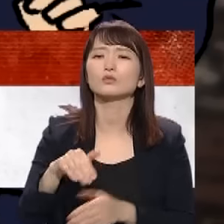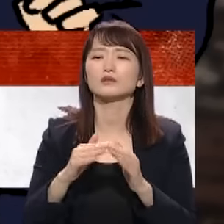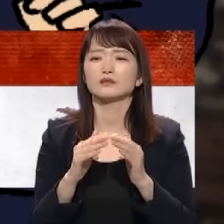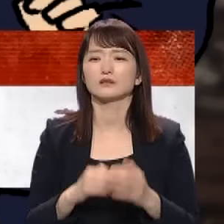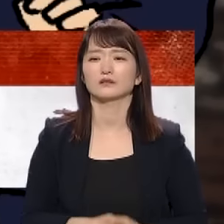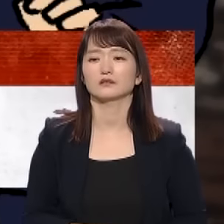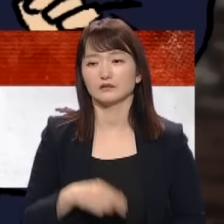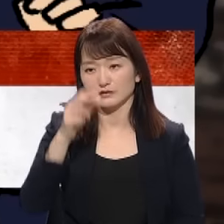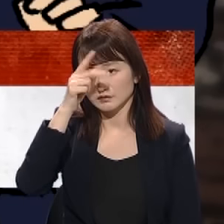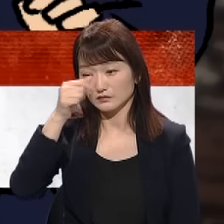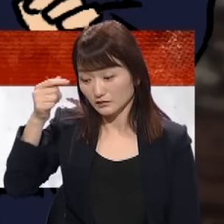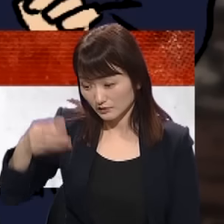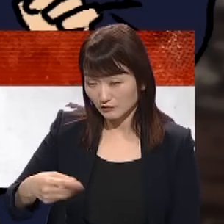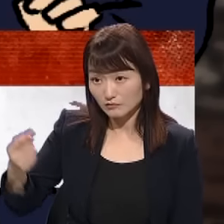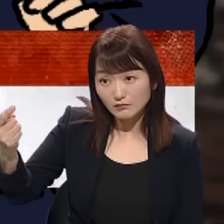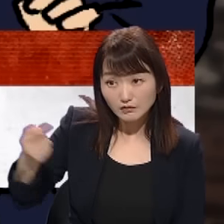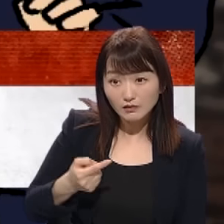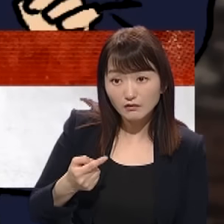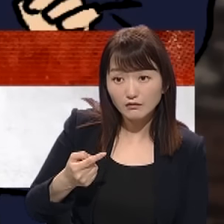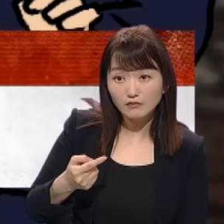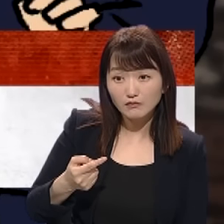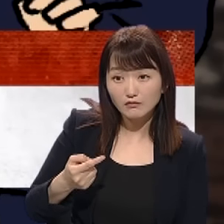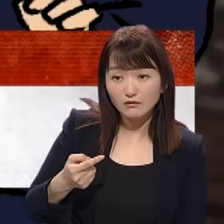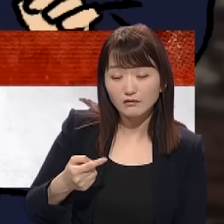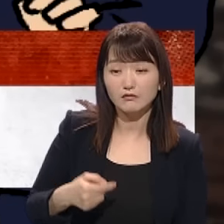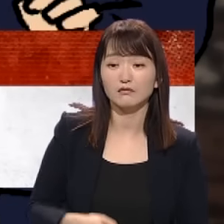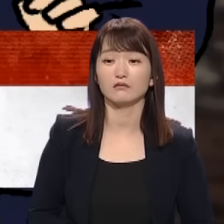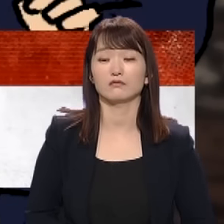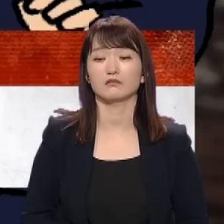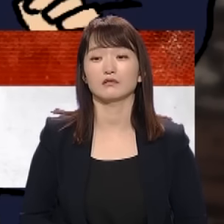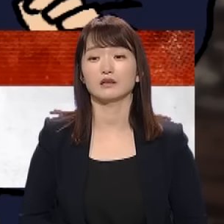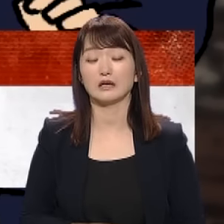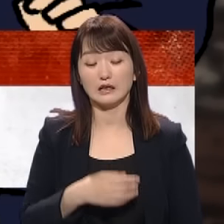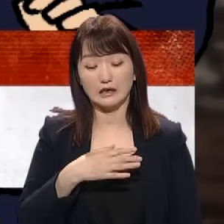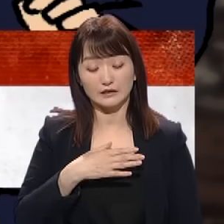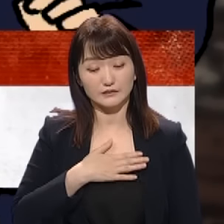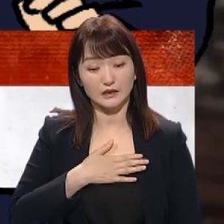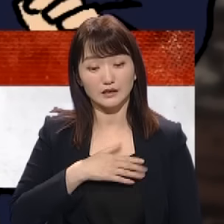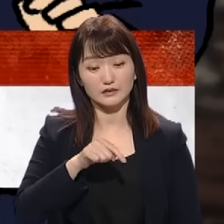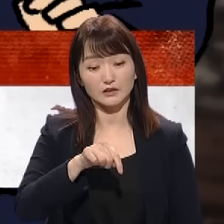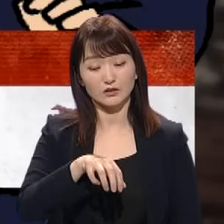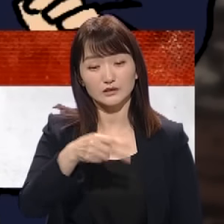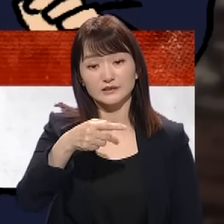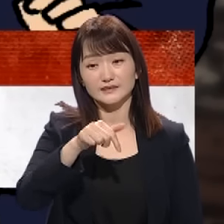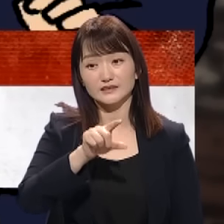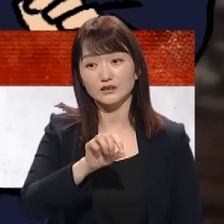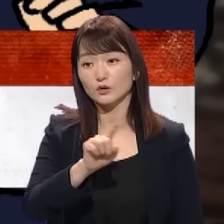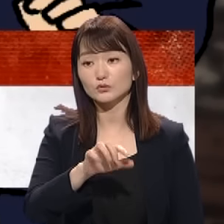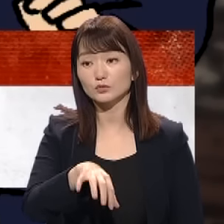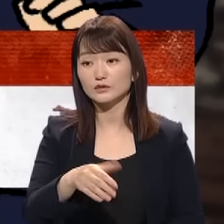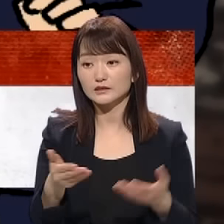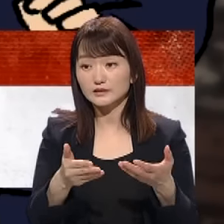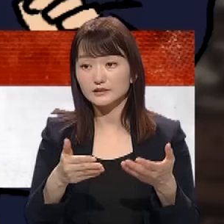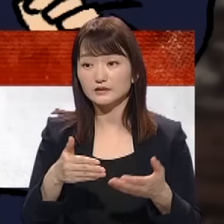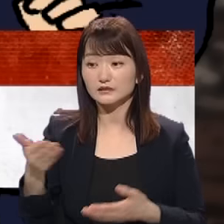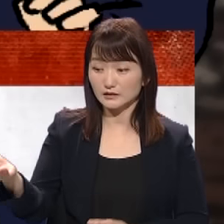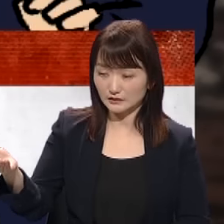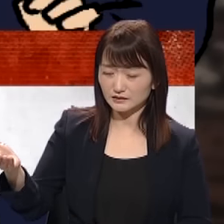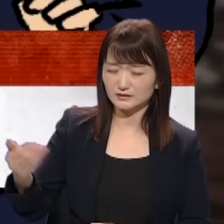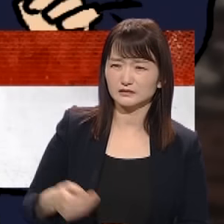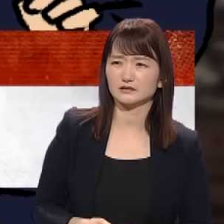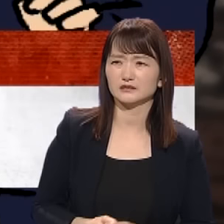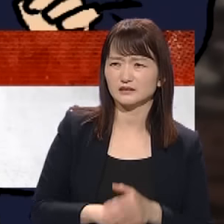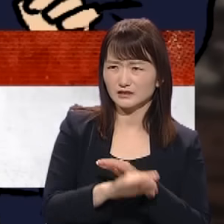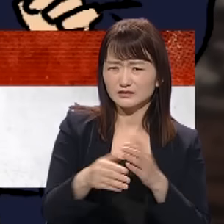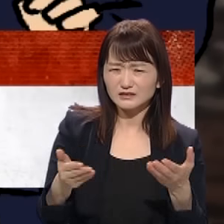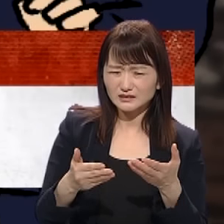그리고 경찰이 몇 번 저희 집에 왔었는데, 그랬더니 아, 나 여기 시경 어디에 근무하는데 당신들 가정사니까 가라